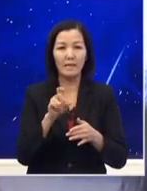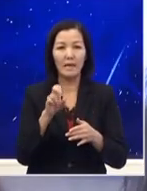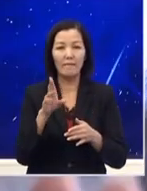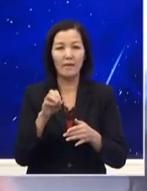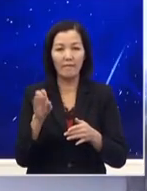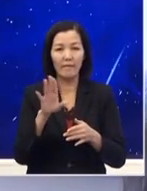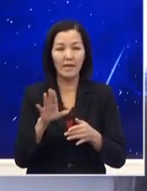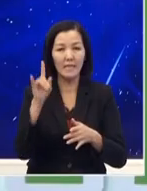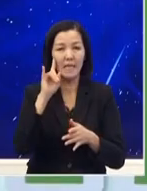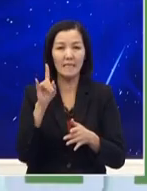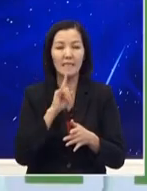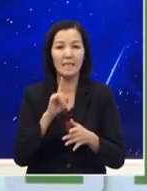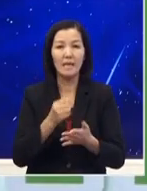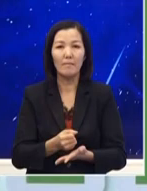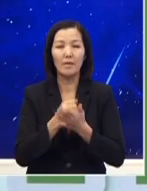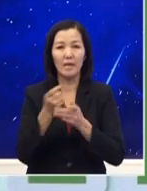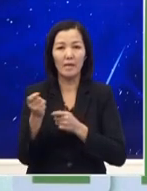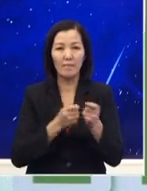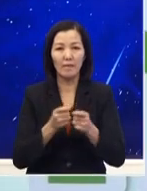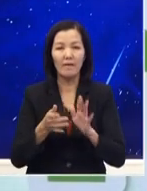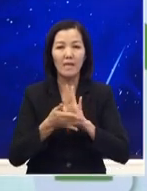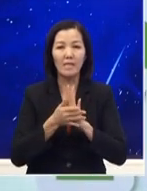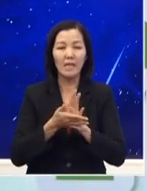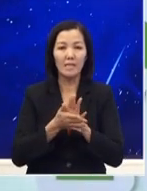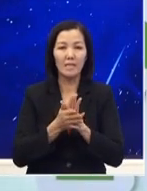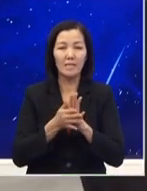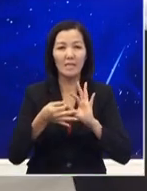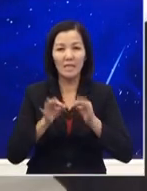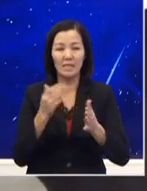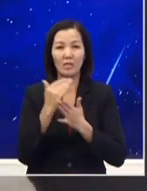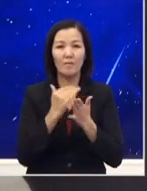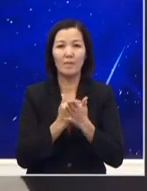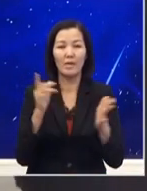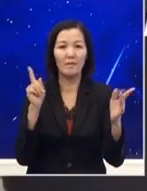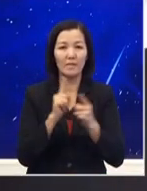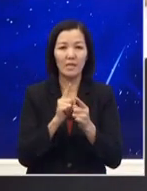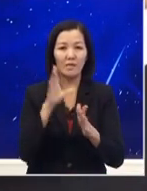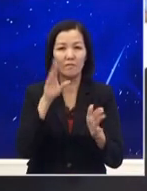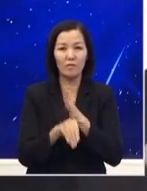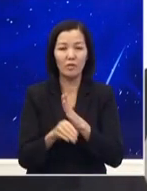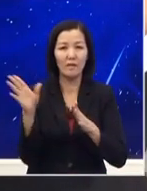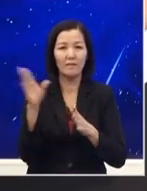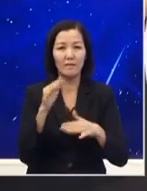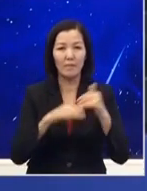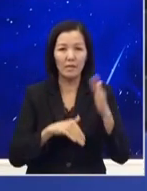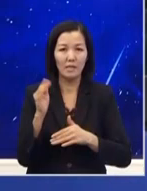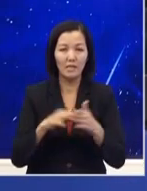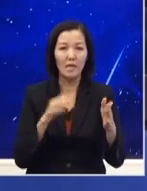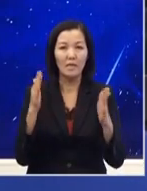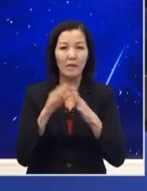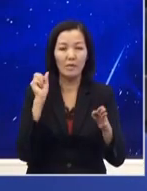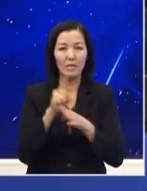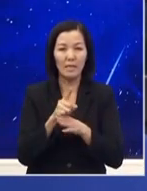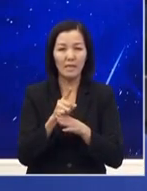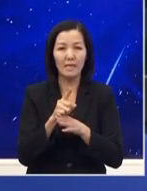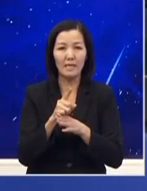IDF Евразия в Казахстане при поддержке акиматов. Насыщенная программа встречи включает в себя практические упражнения и домашние